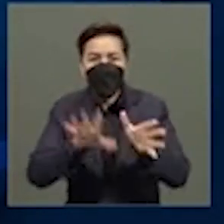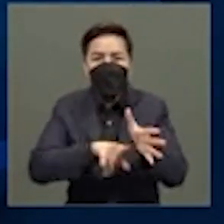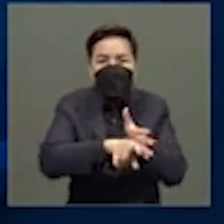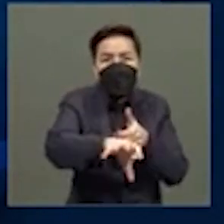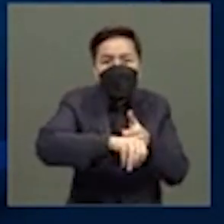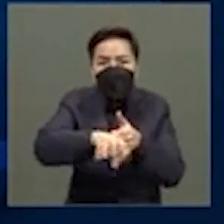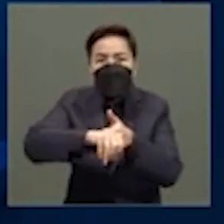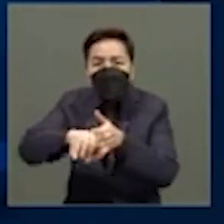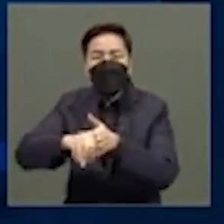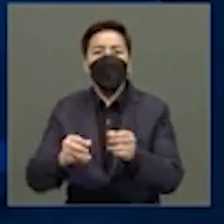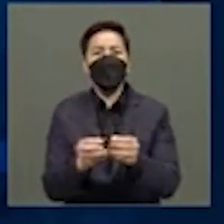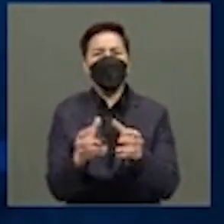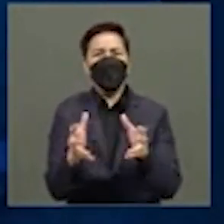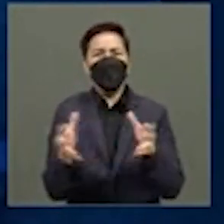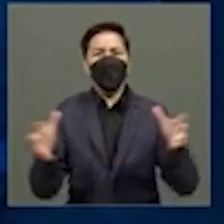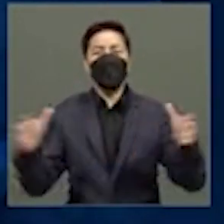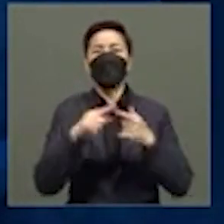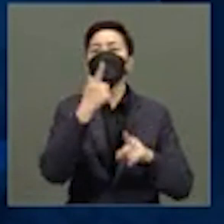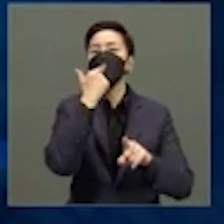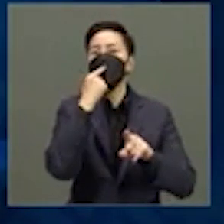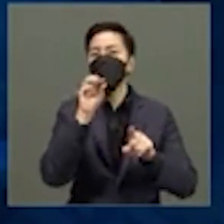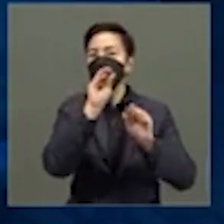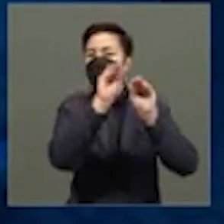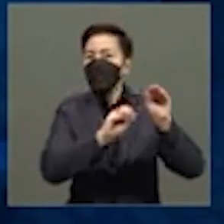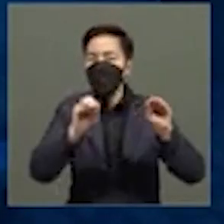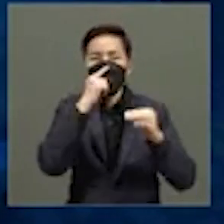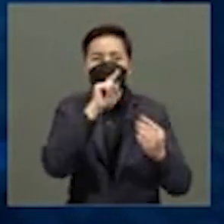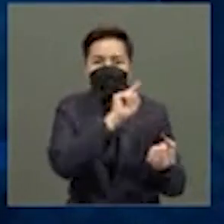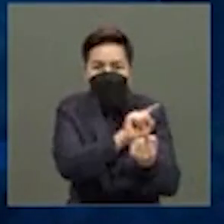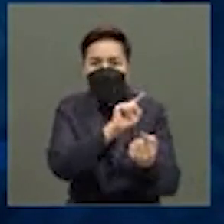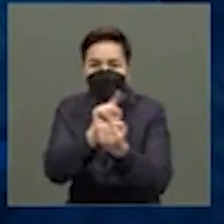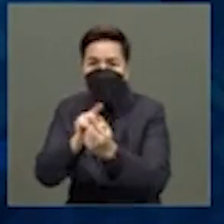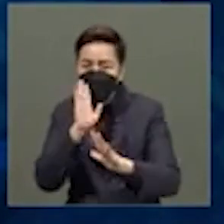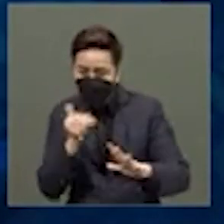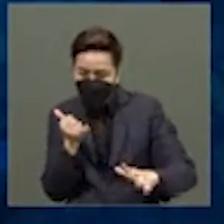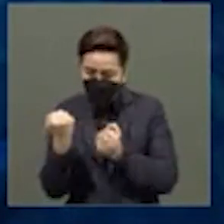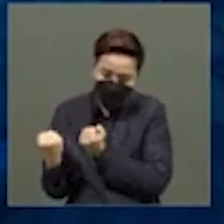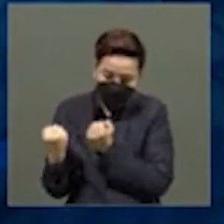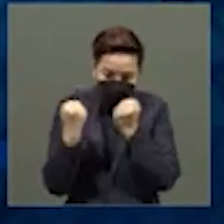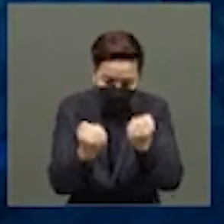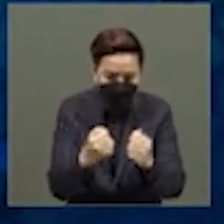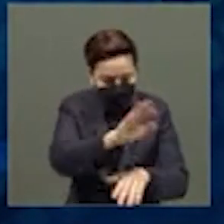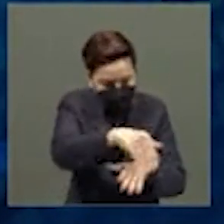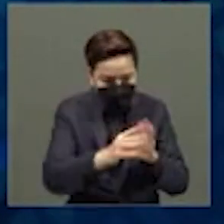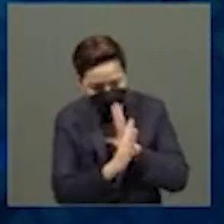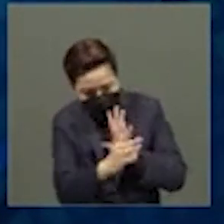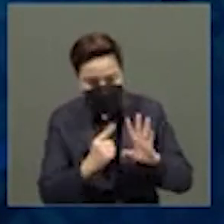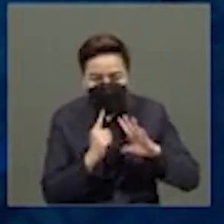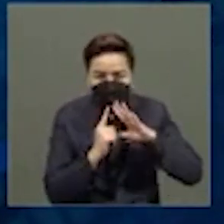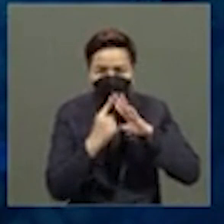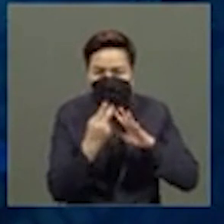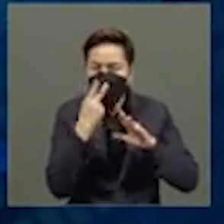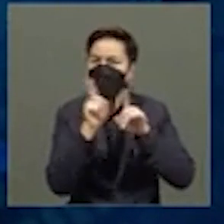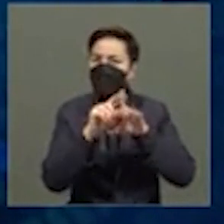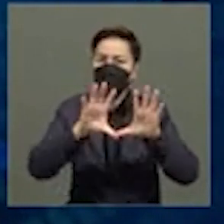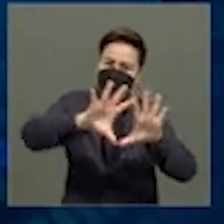เป็นปริมาณสูงนะคะแล้วก็ยังมีการค้นพบจากการคัดกรองเชิงรุกรายวันจะเห็นลักษณะเป็นไข่แดง